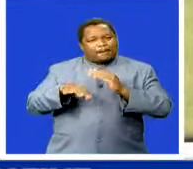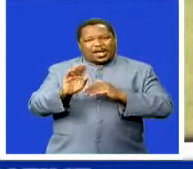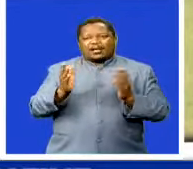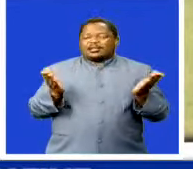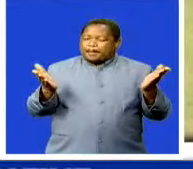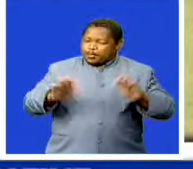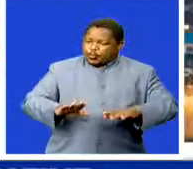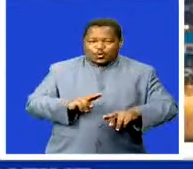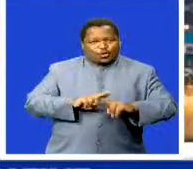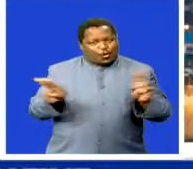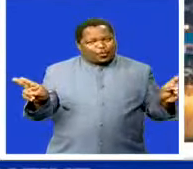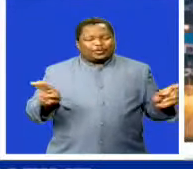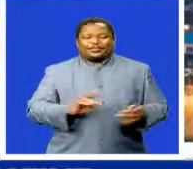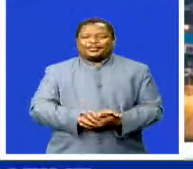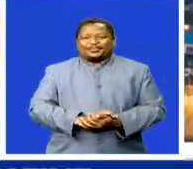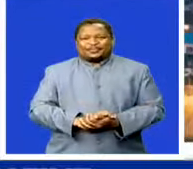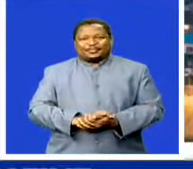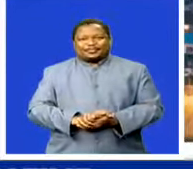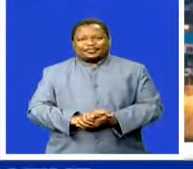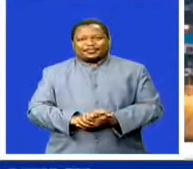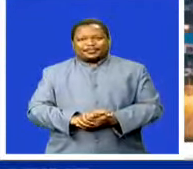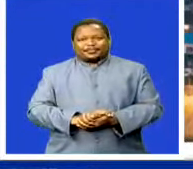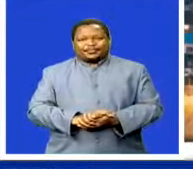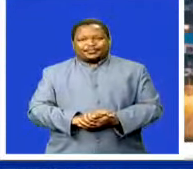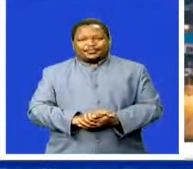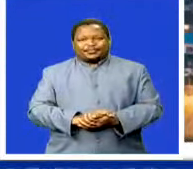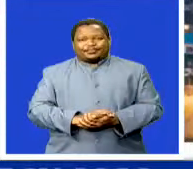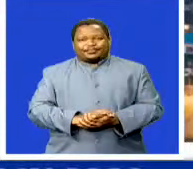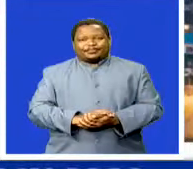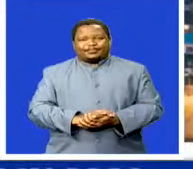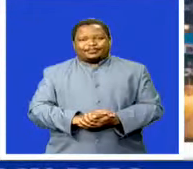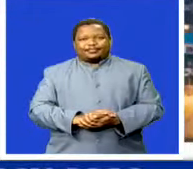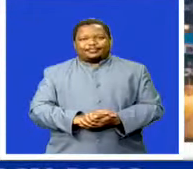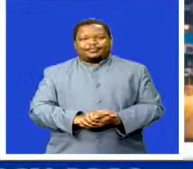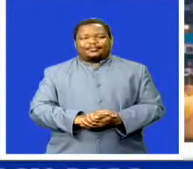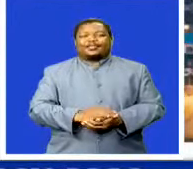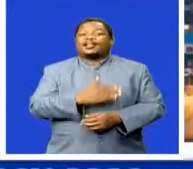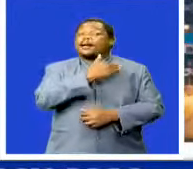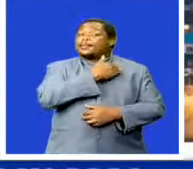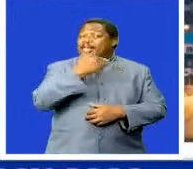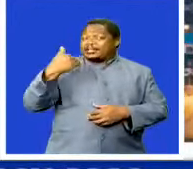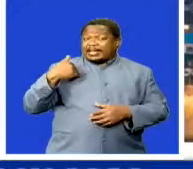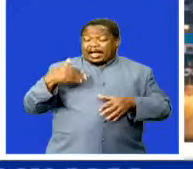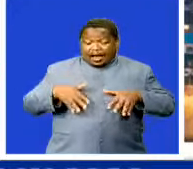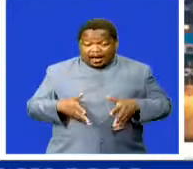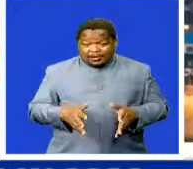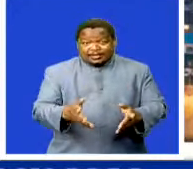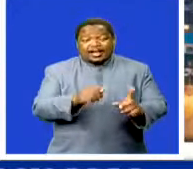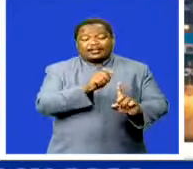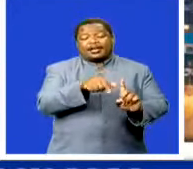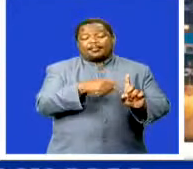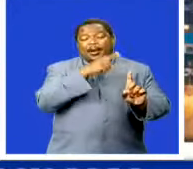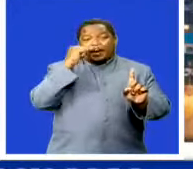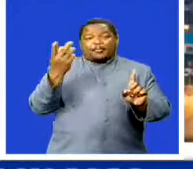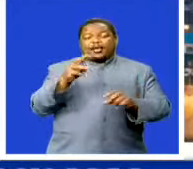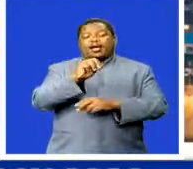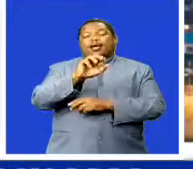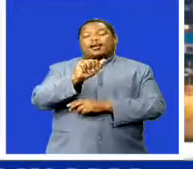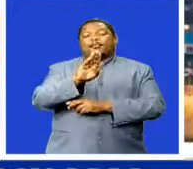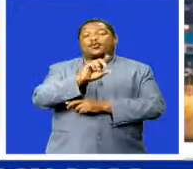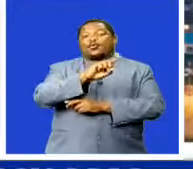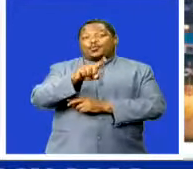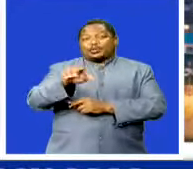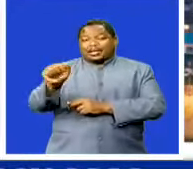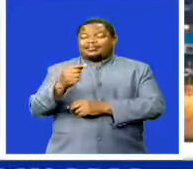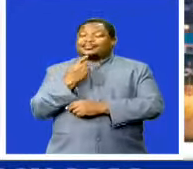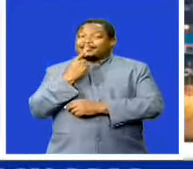embabane Kazi ngakulokunye indvuna yetekulima Jabulani Mabuza itha kwebede liswati lelingendi lutho eTindzabeni tekulima kepha ke